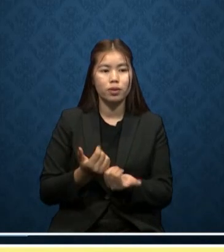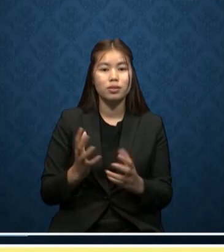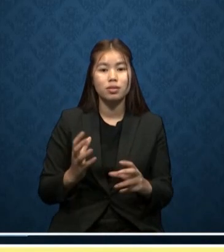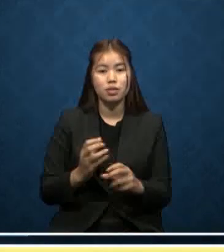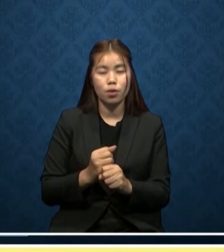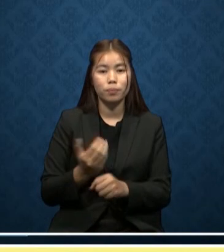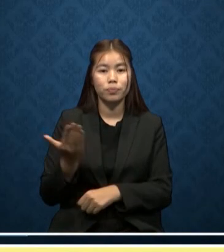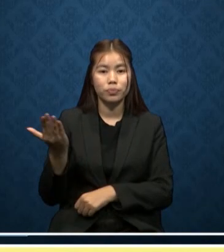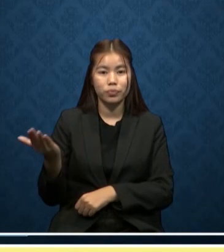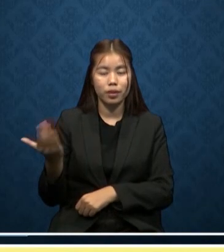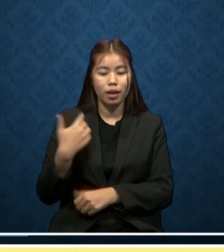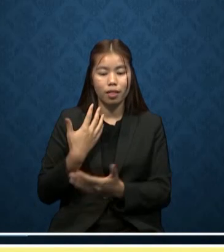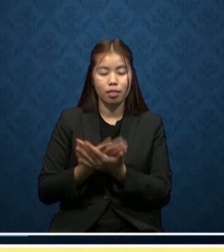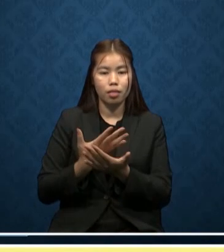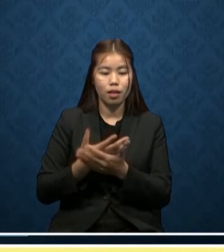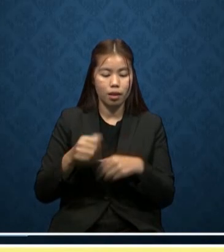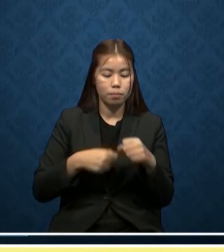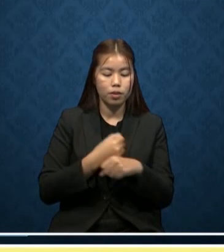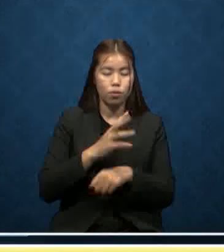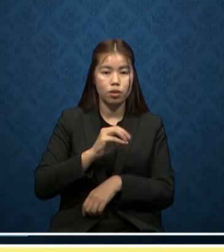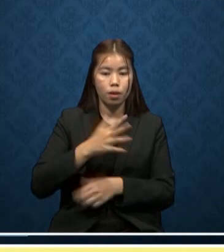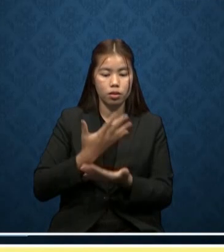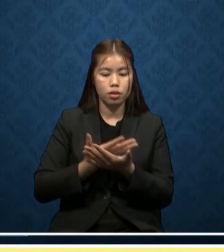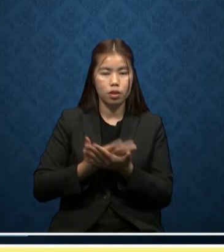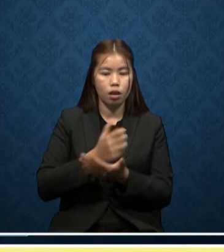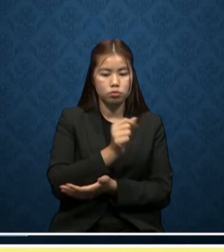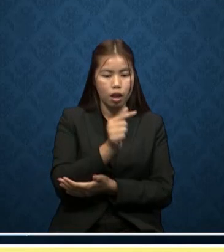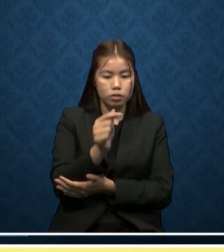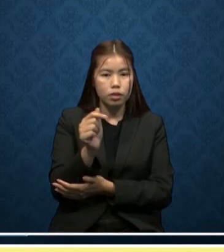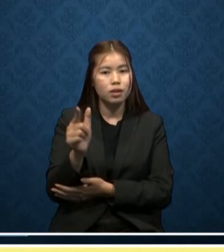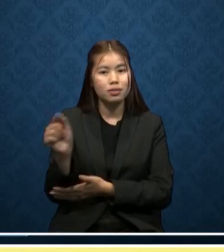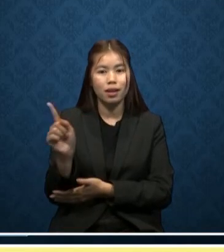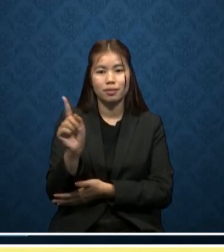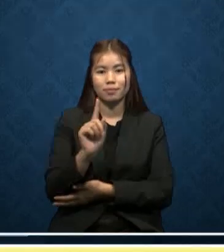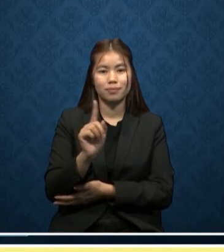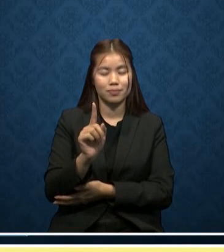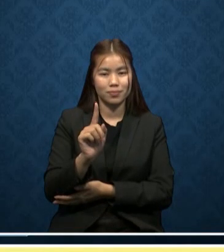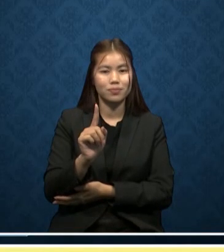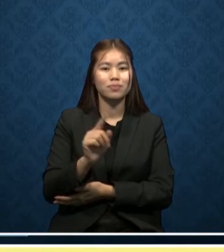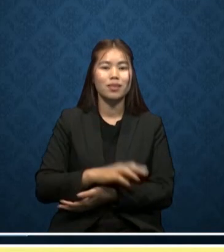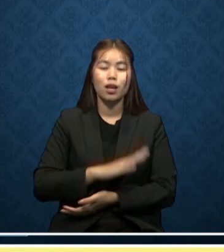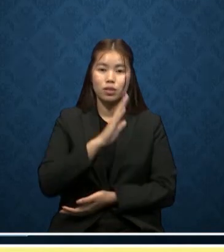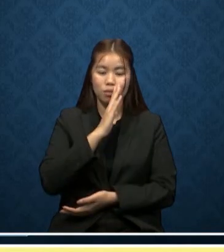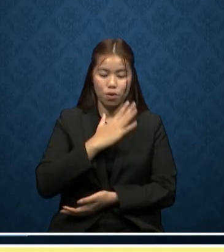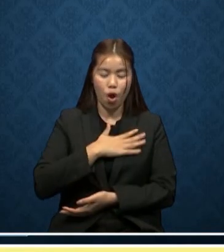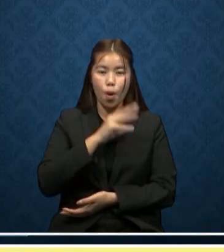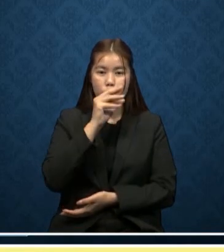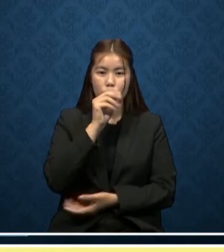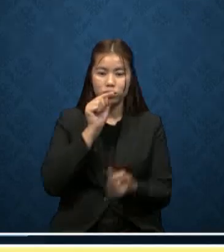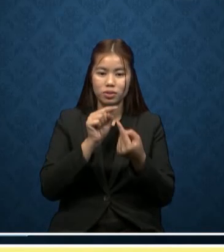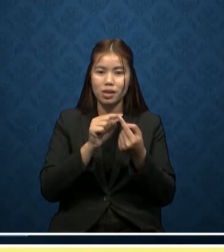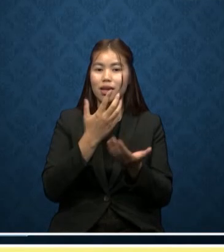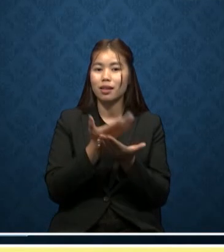ครับสรุปผลการใช้จ่ายงบประมาณในปี 65ที่จริงถ้าพูดถึงจริิงแล้วเราเราจะบอก